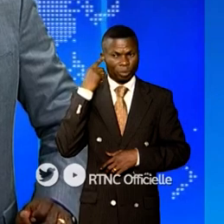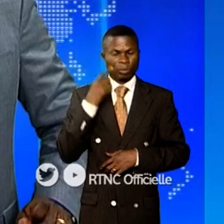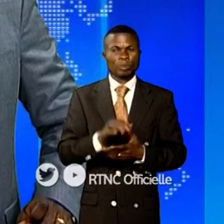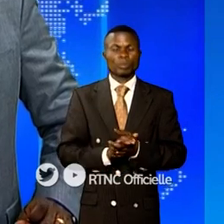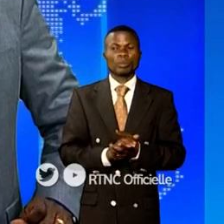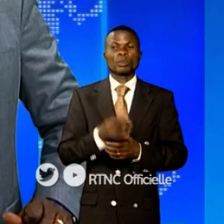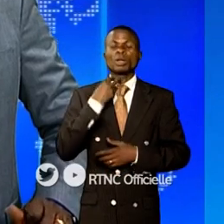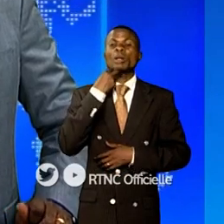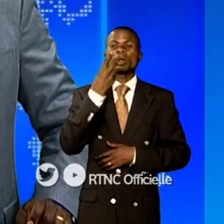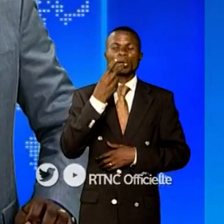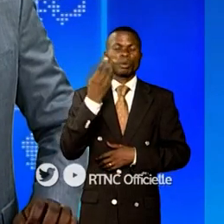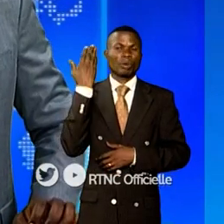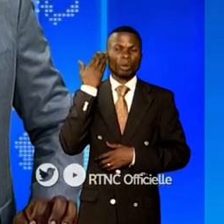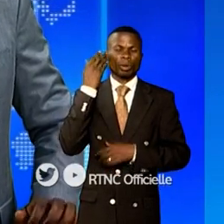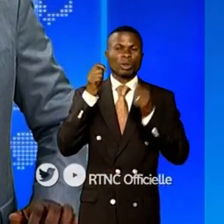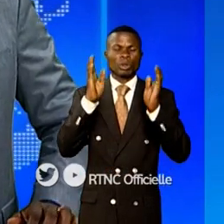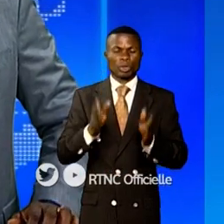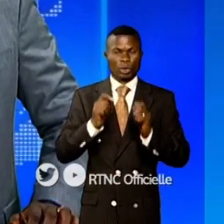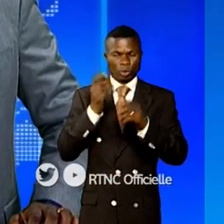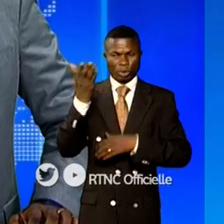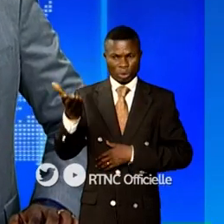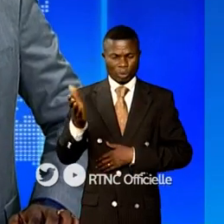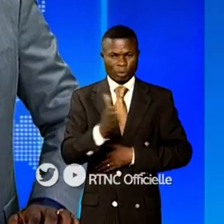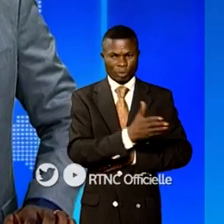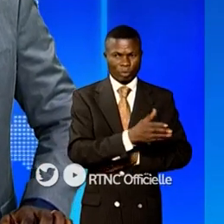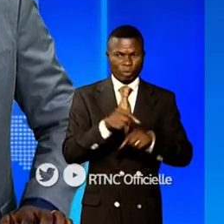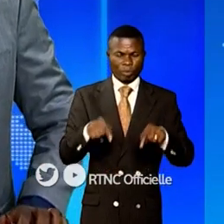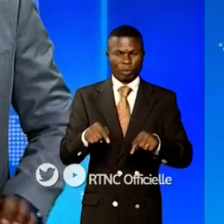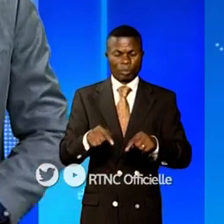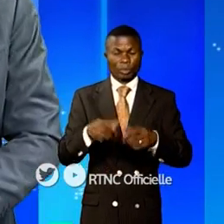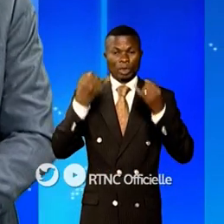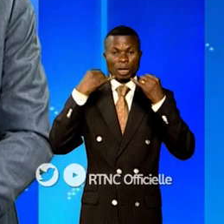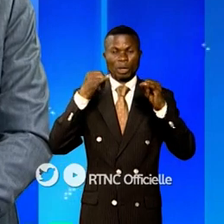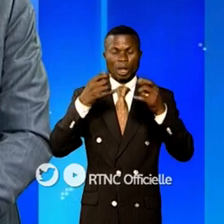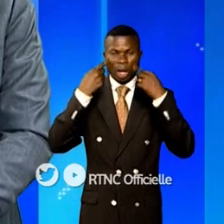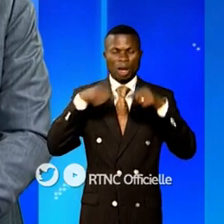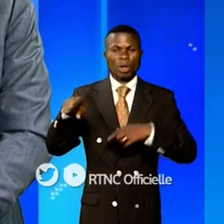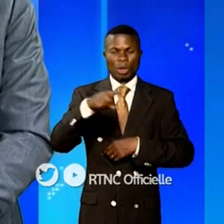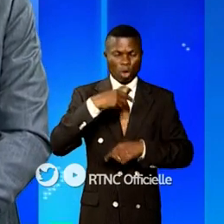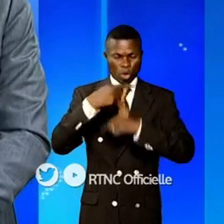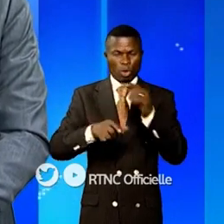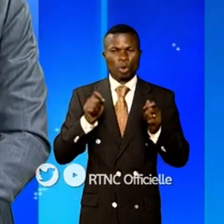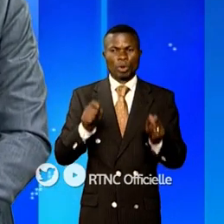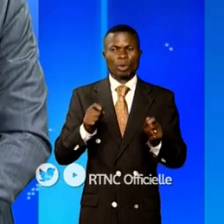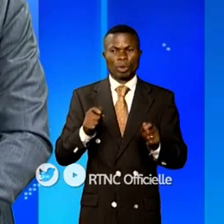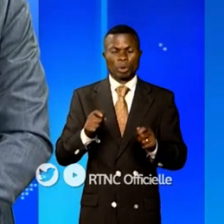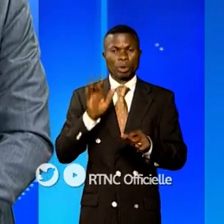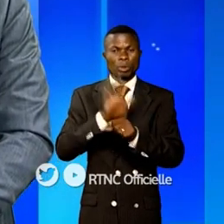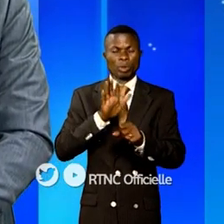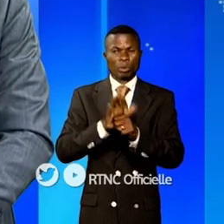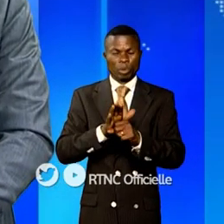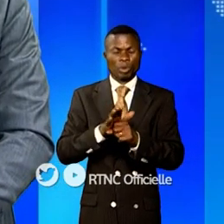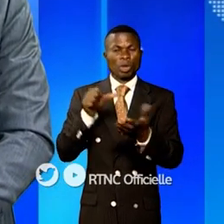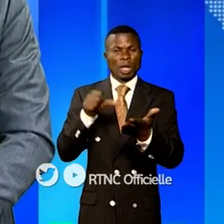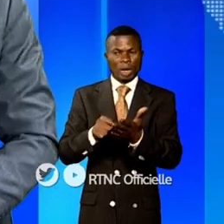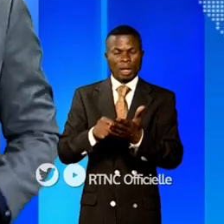vocal de José Baïtombo dans ce reportage. Venons-en à l'actualité, comme nous l'avons annoncé en début de ce journal. Après plusieurs tractations,